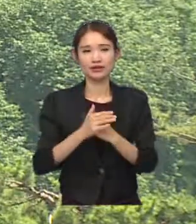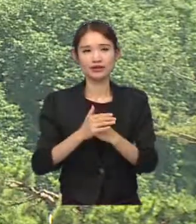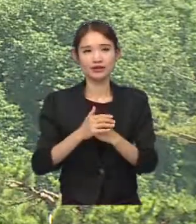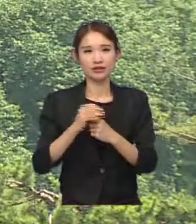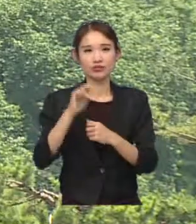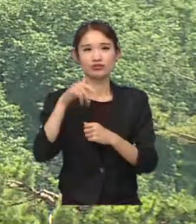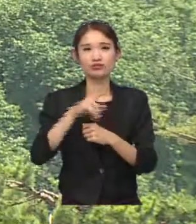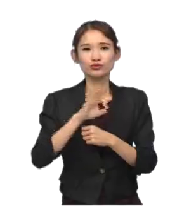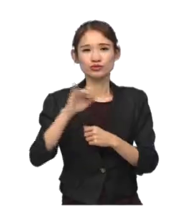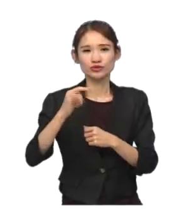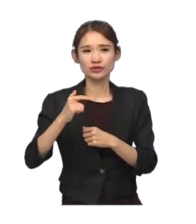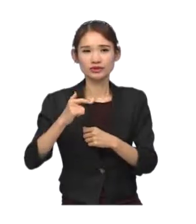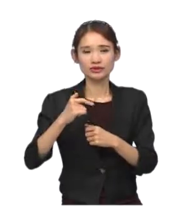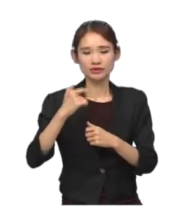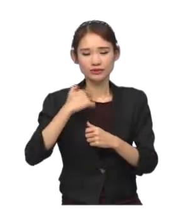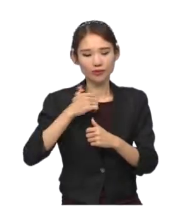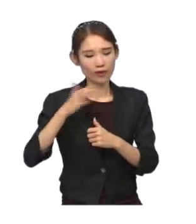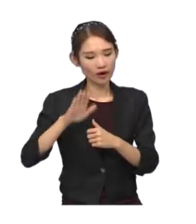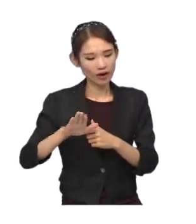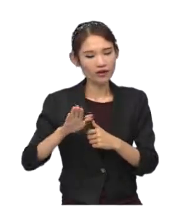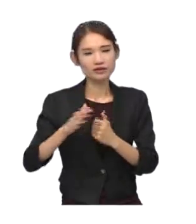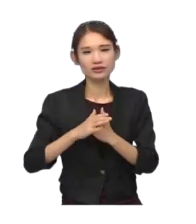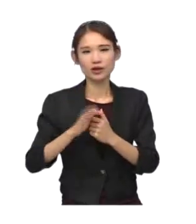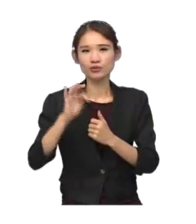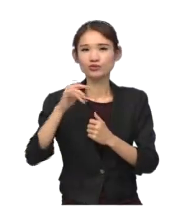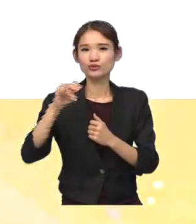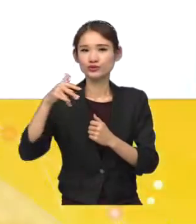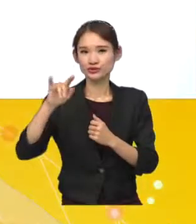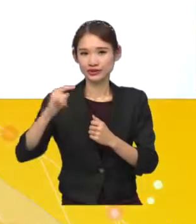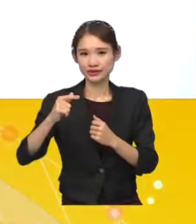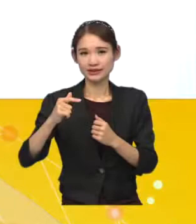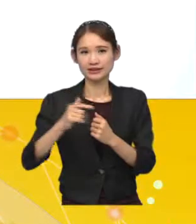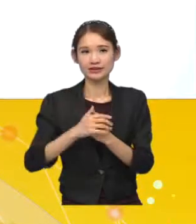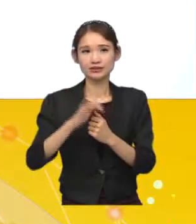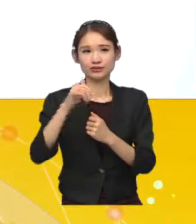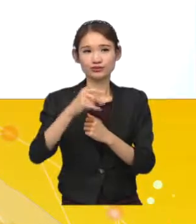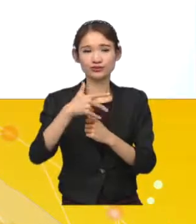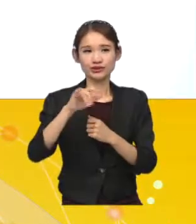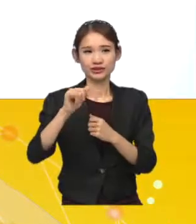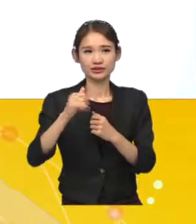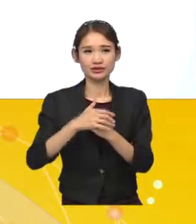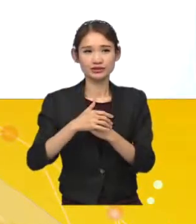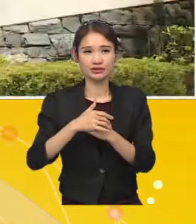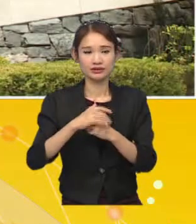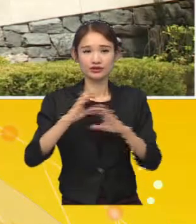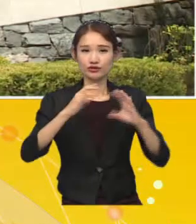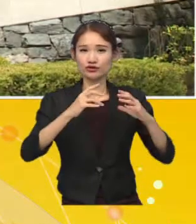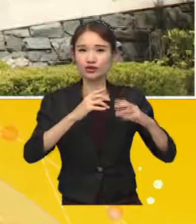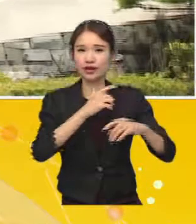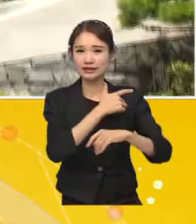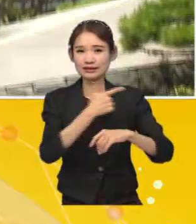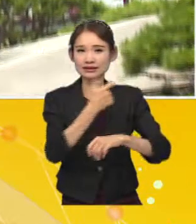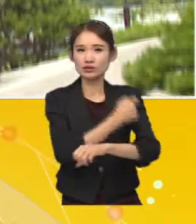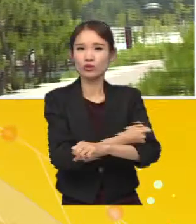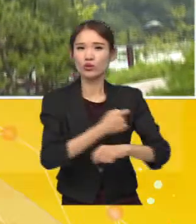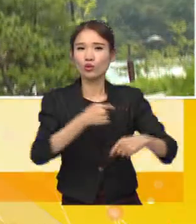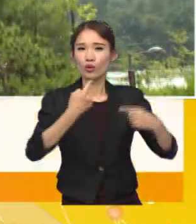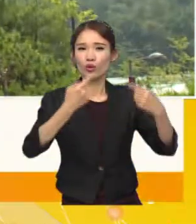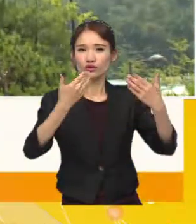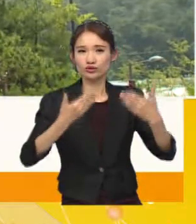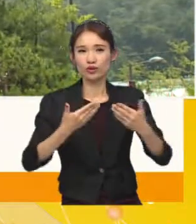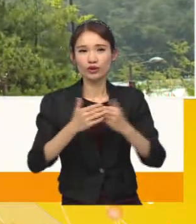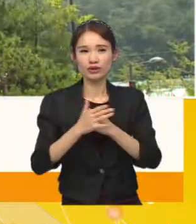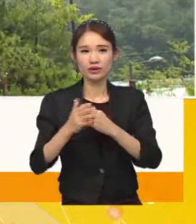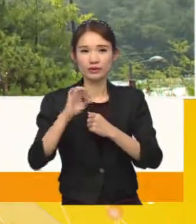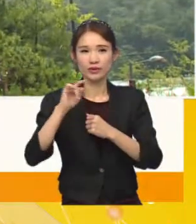있습니다 그러나 과거에 급제한 문신 입니다 2무 의 신으로서 국가의 큰 공을 내세워 없기 때문에 안국